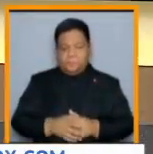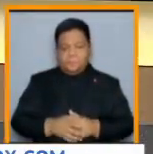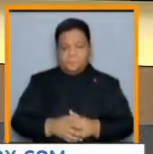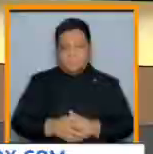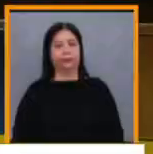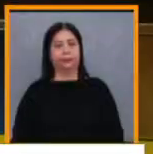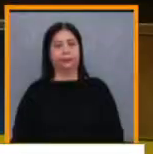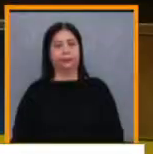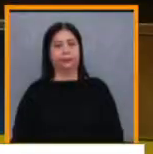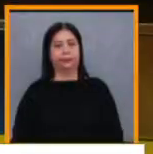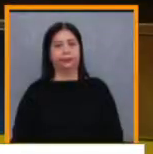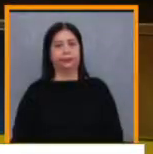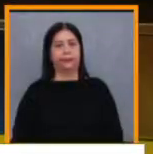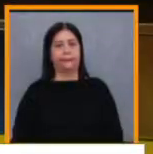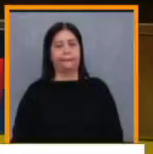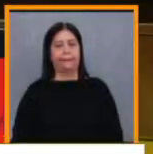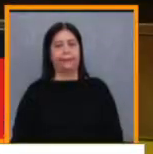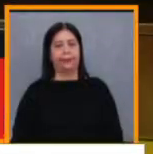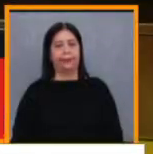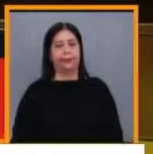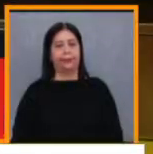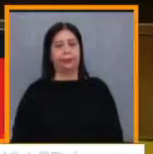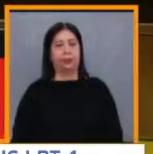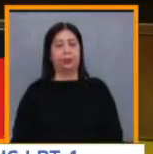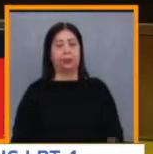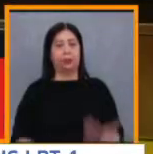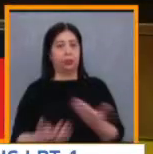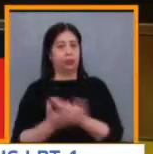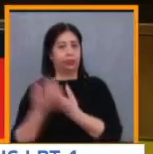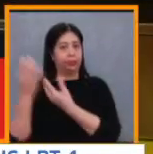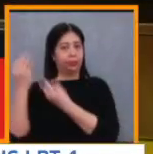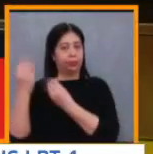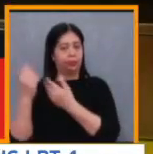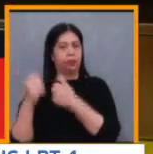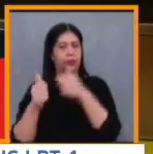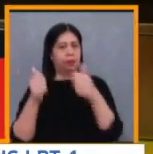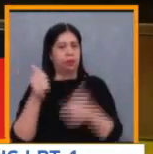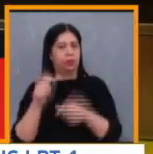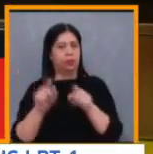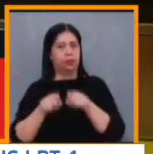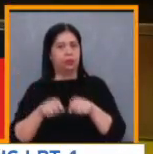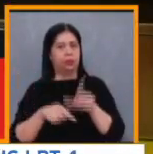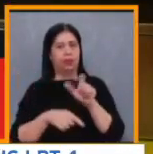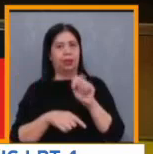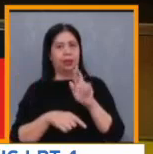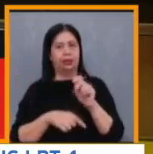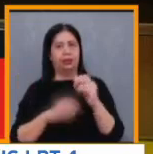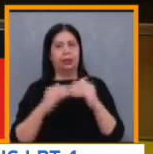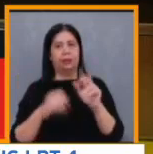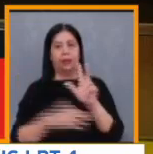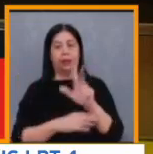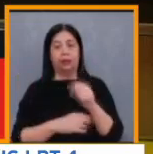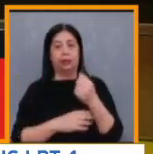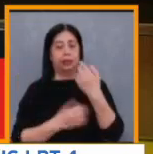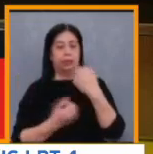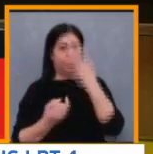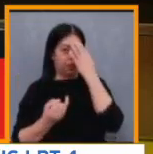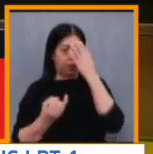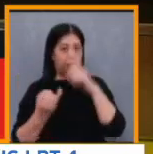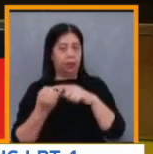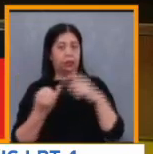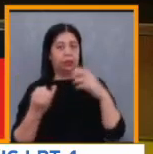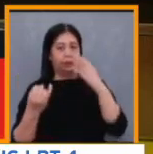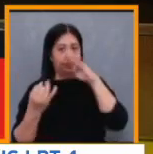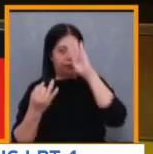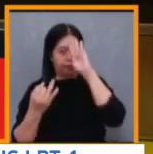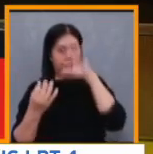Lynn, kapapasok lamang pong balita, isa sa ilalim na rin sa Alert Level 3 ang Bulacan, Cavite at Rizal. Ayon kay Acting Presidential